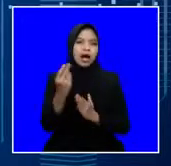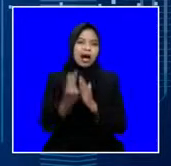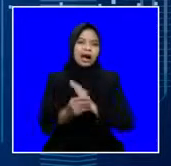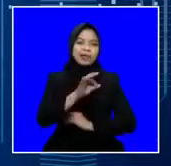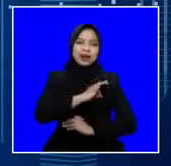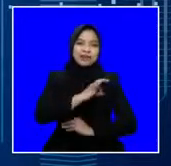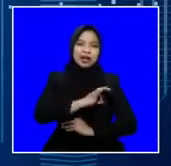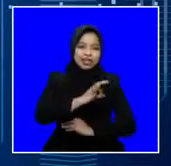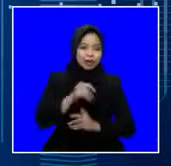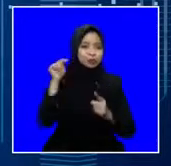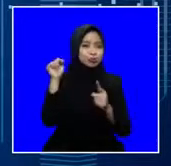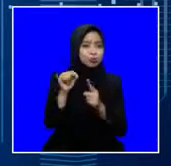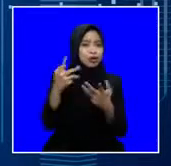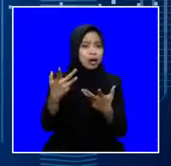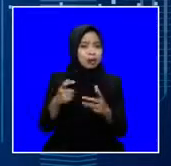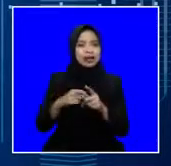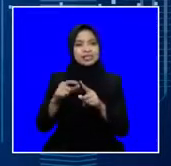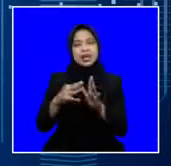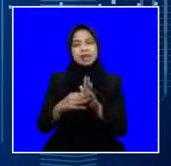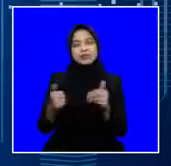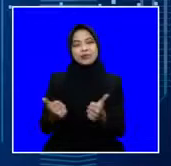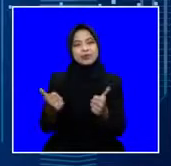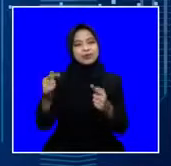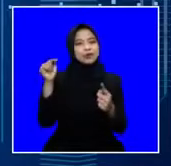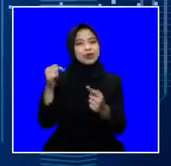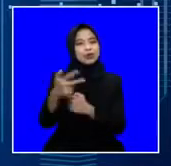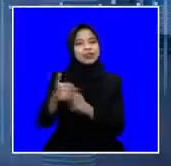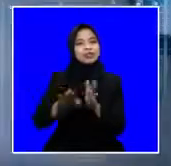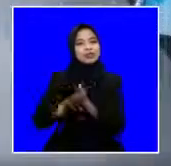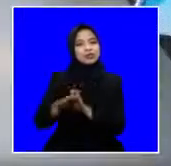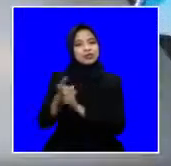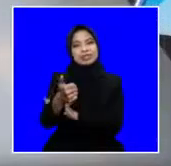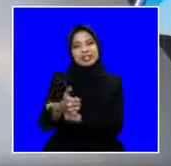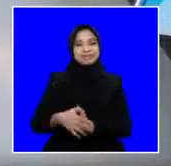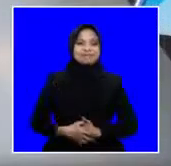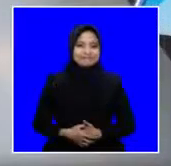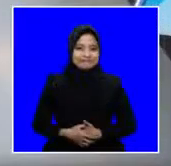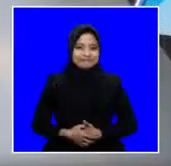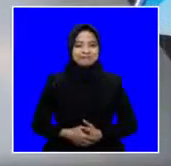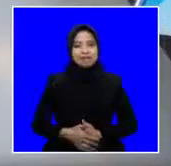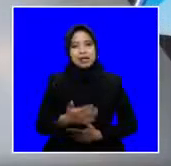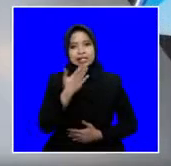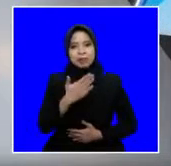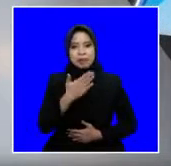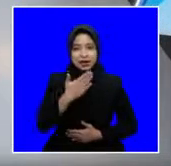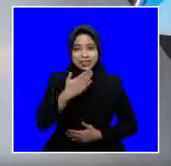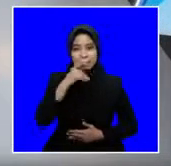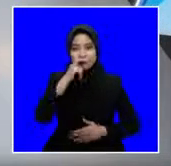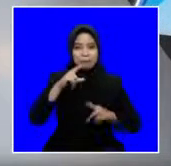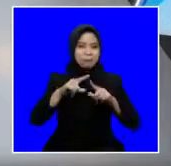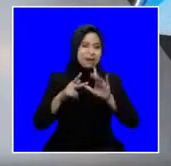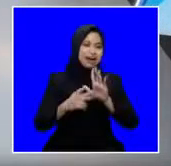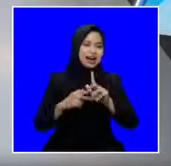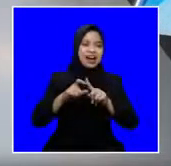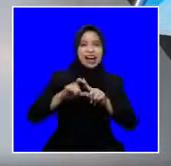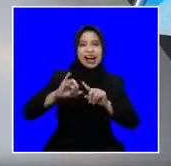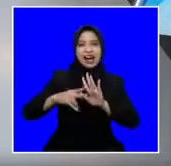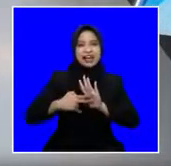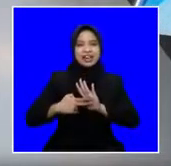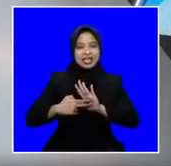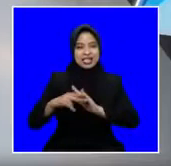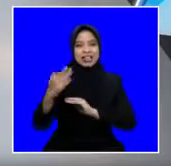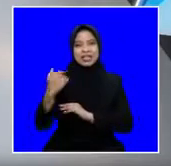dana demi terciptanya SDM unggul untuk Indonesia Maju. Terima kasih. Baik, terima kasih Pak Adin. sudah